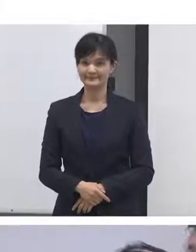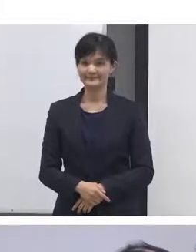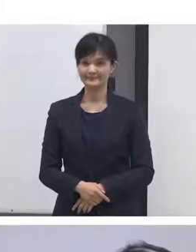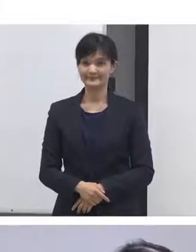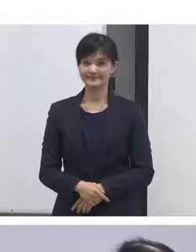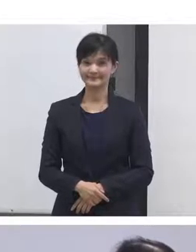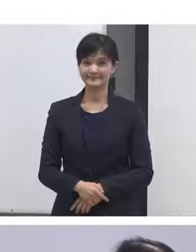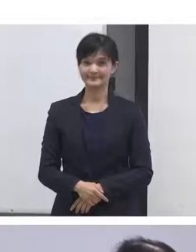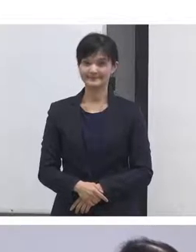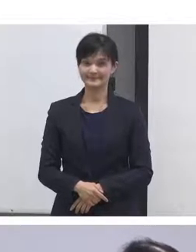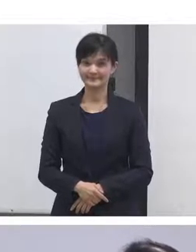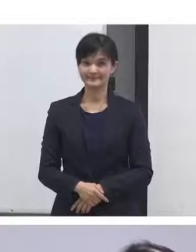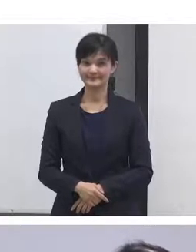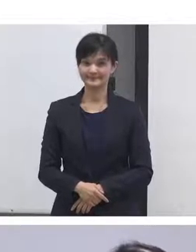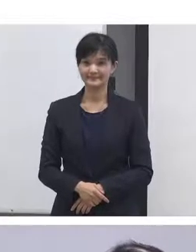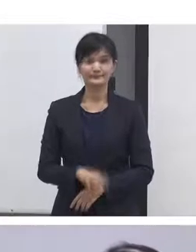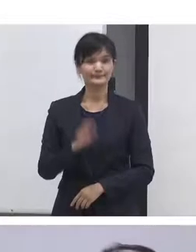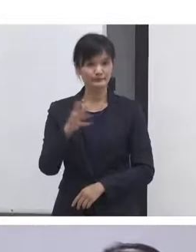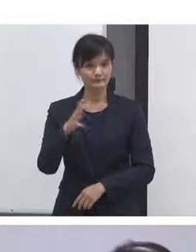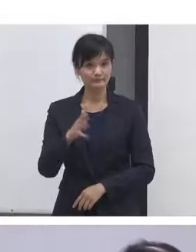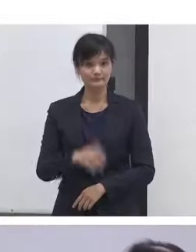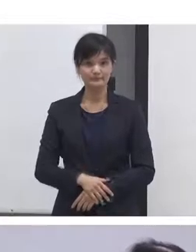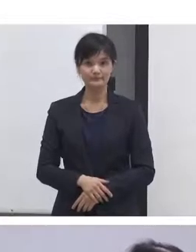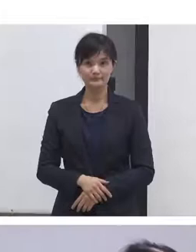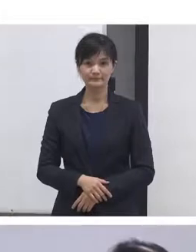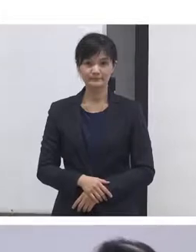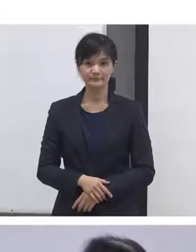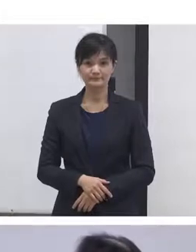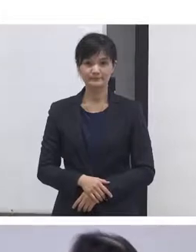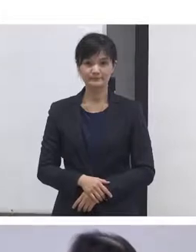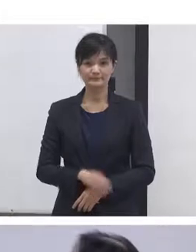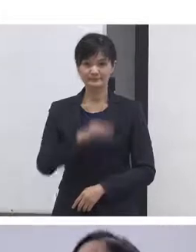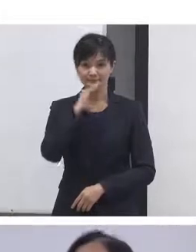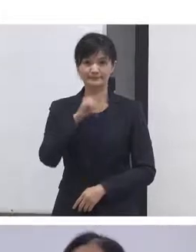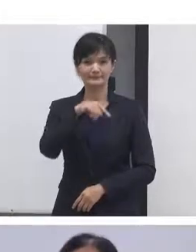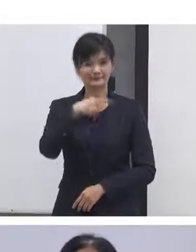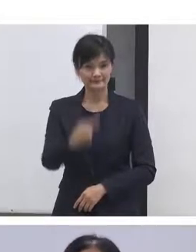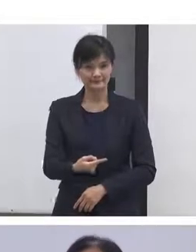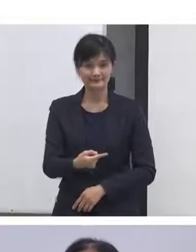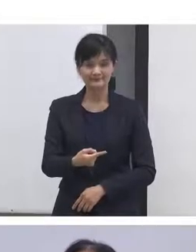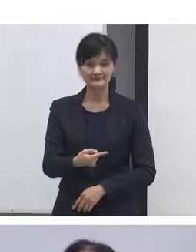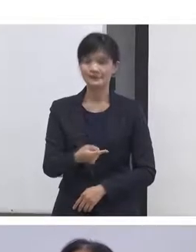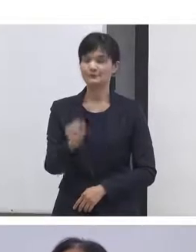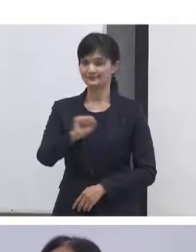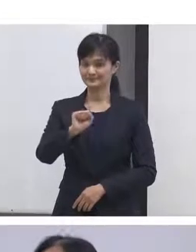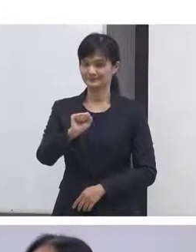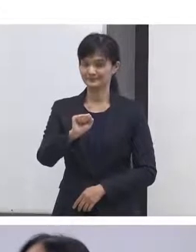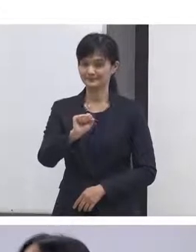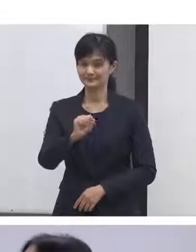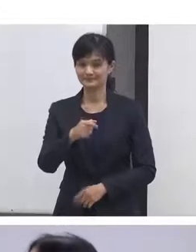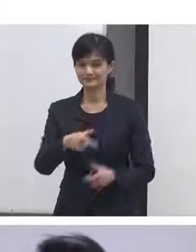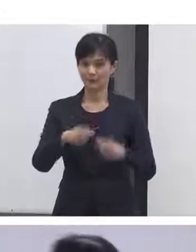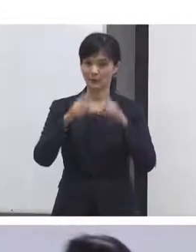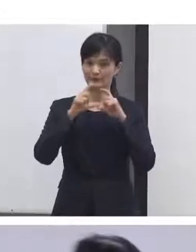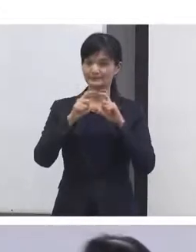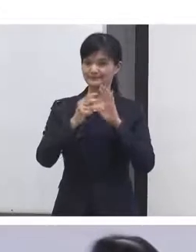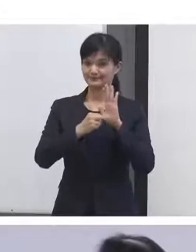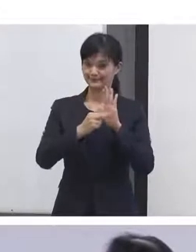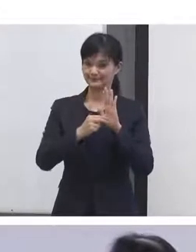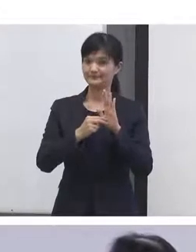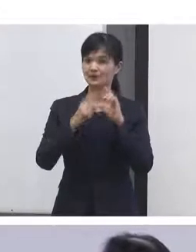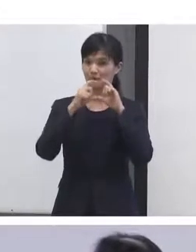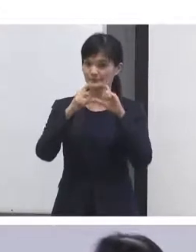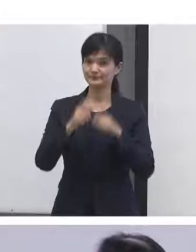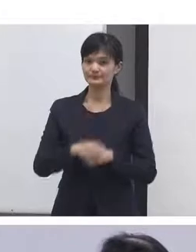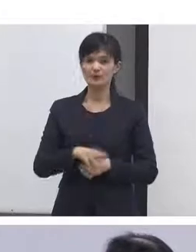有。来，这个为什么？哇，我很想移到下一题，没有？为什么？不行，我们还是要在这一题。为什么